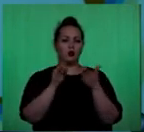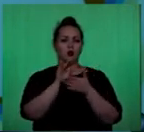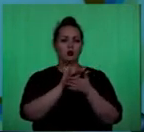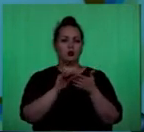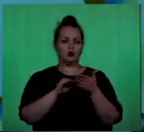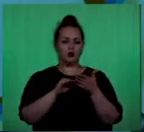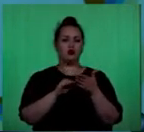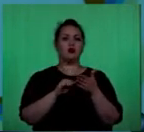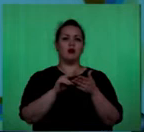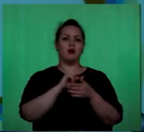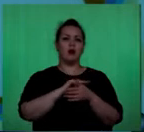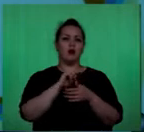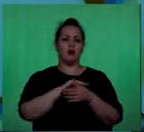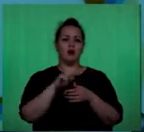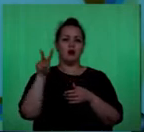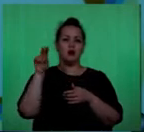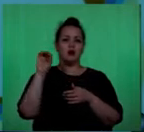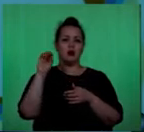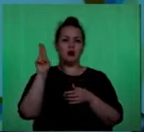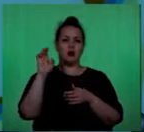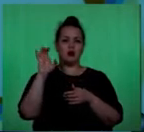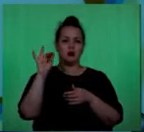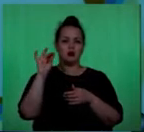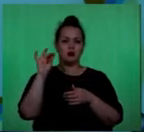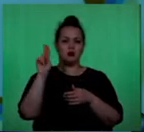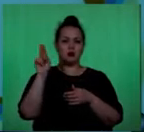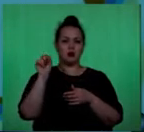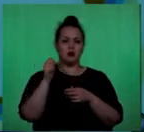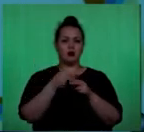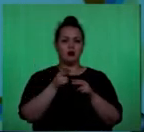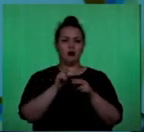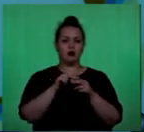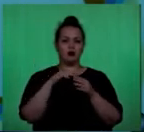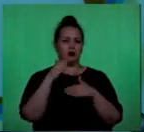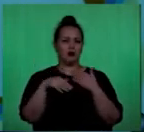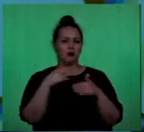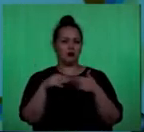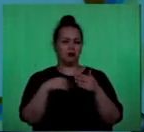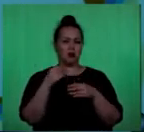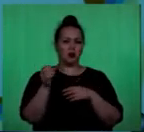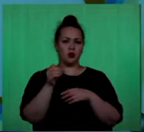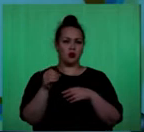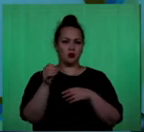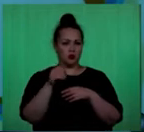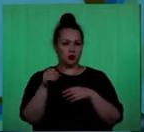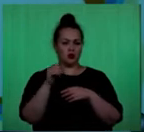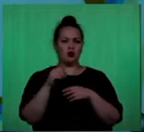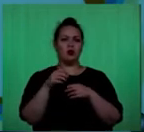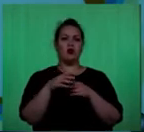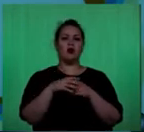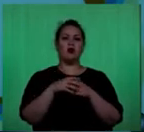лексическую работу денатурат это смесь этилового спирта с небольшим